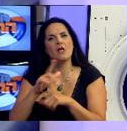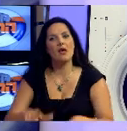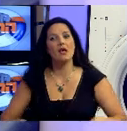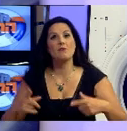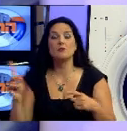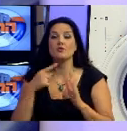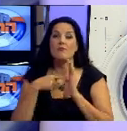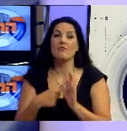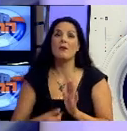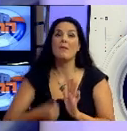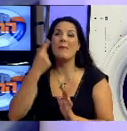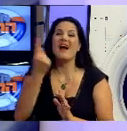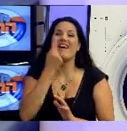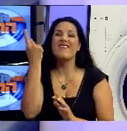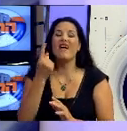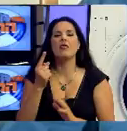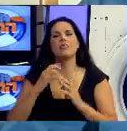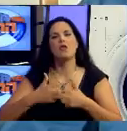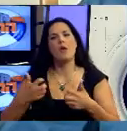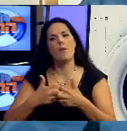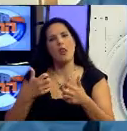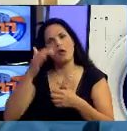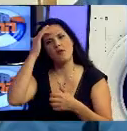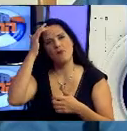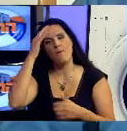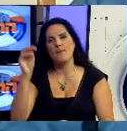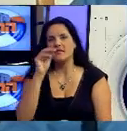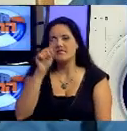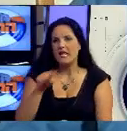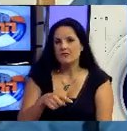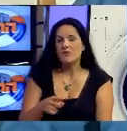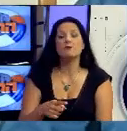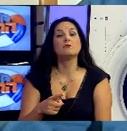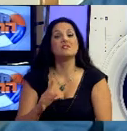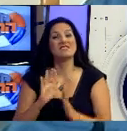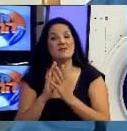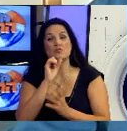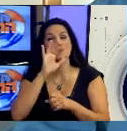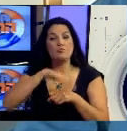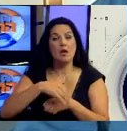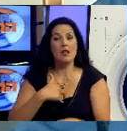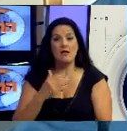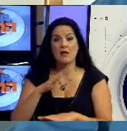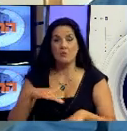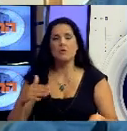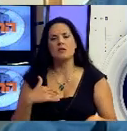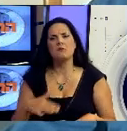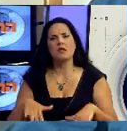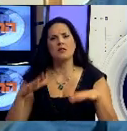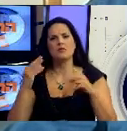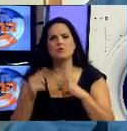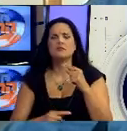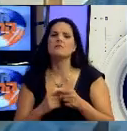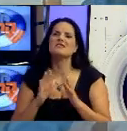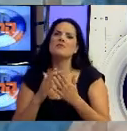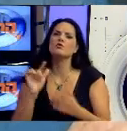מנכ"ל נמל חיפה, מנדי זלצמן. הספר שהשפיע עליי בילדותי ושגדלתי לא מעט שנים לאורו הוא ספרו